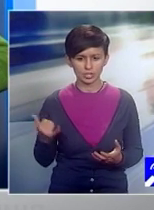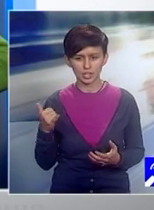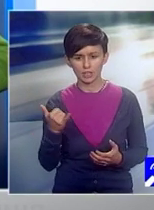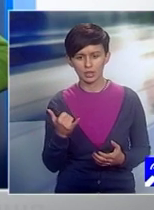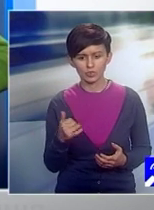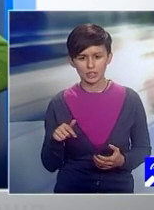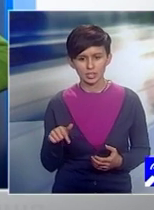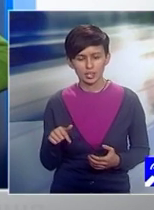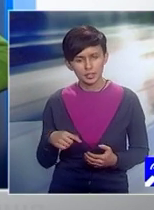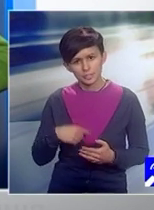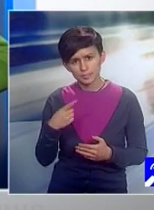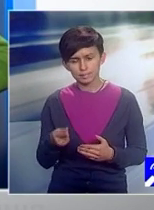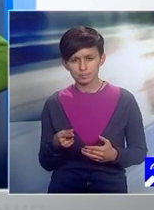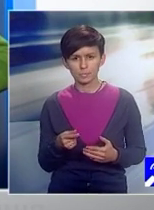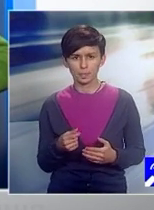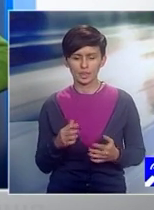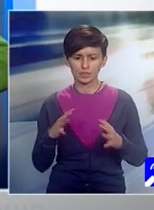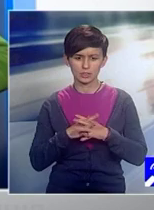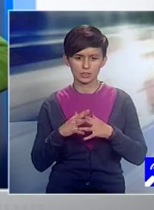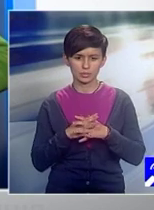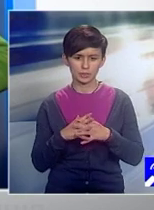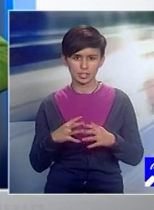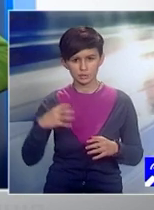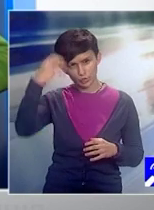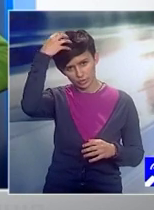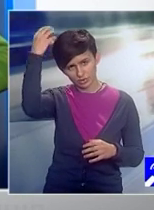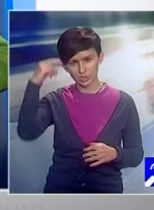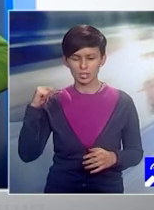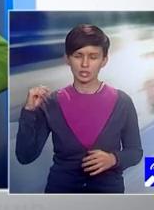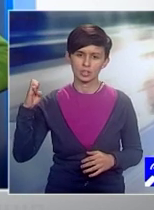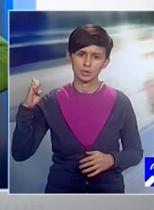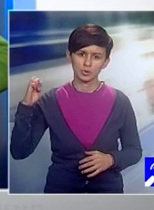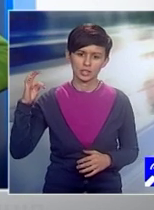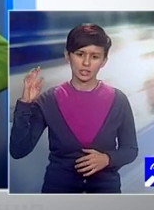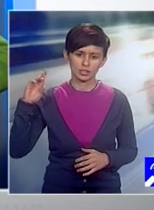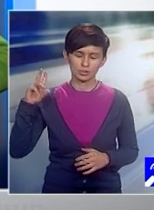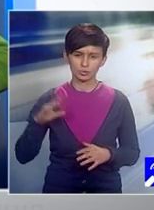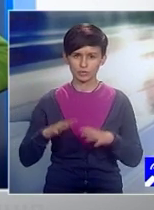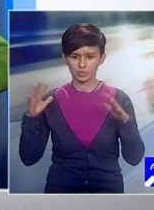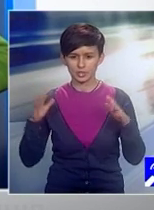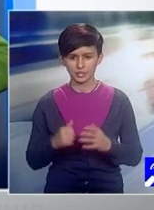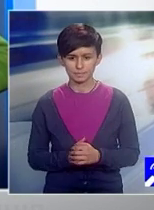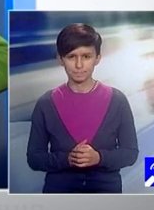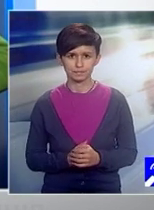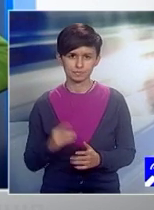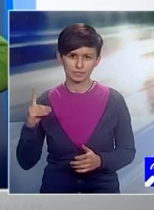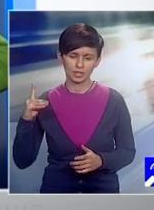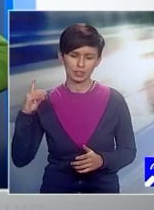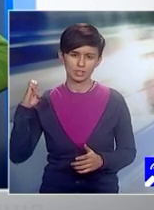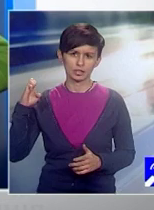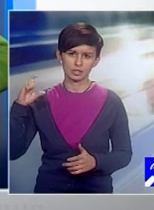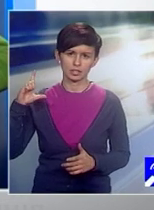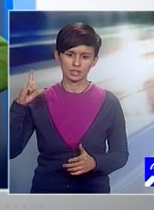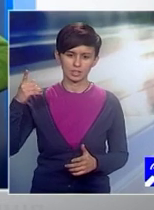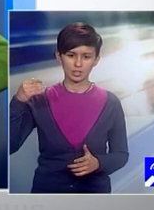care veniseră aici în urma prigoanei lui Petru cel Mare. Deci, Delta Dunării fusese populată deja